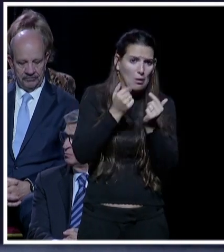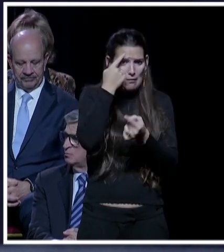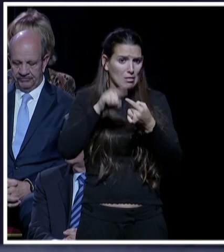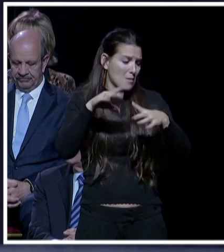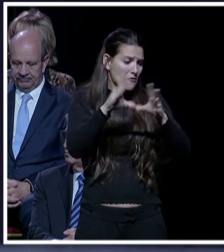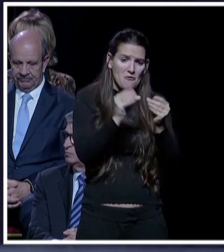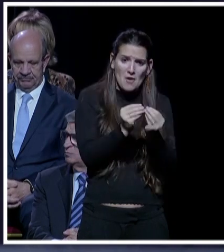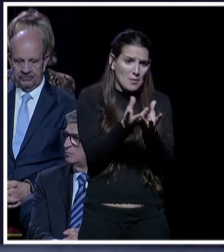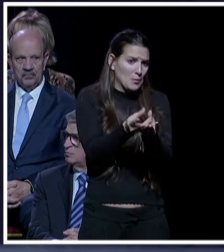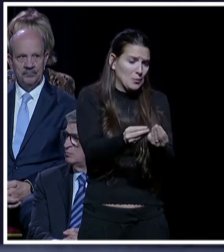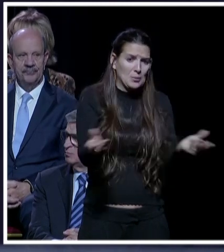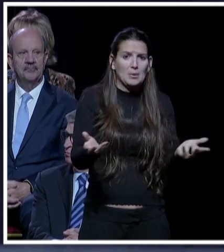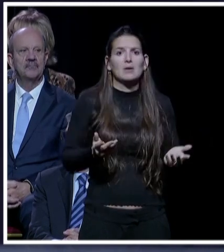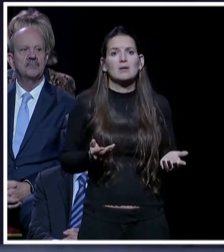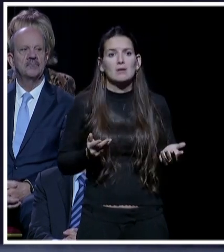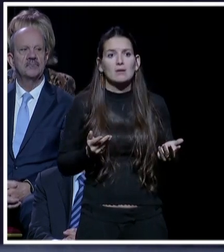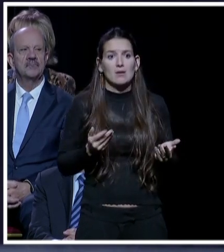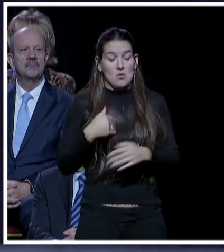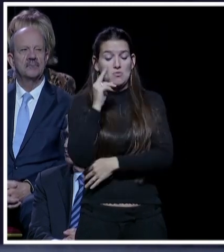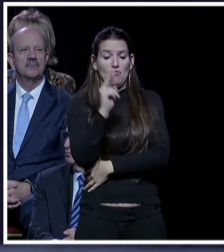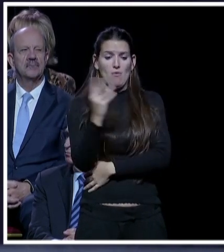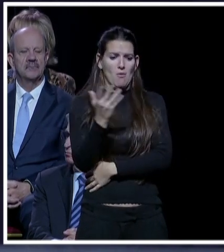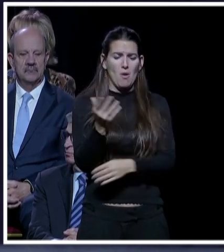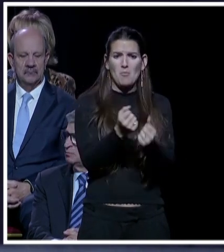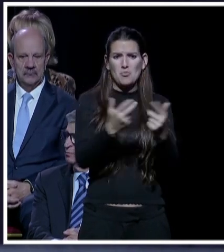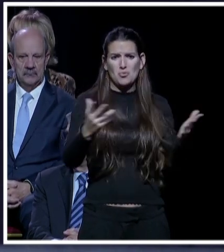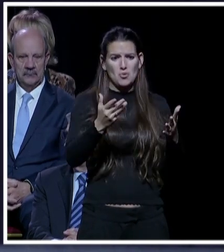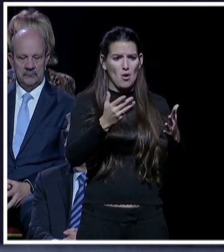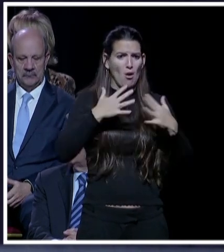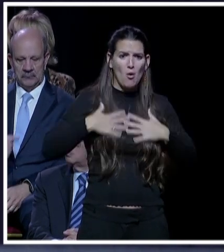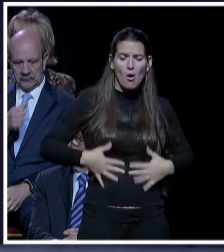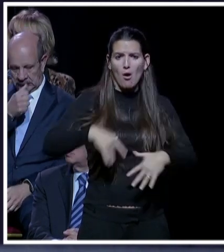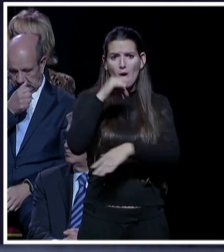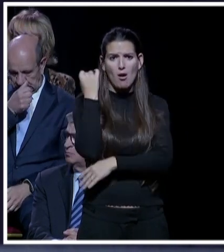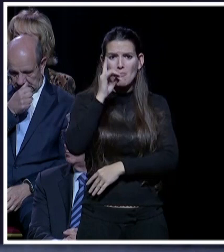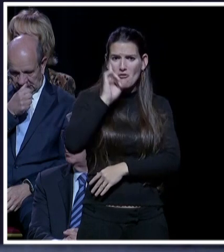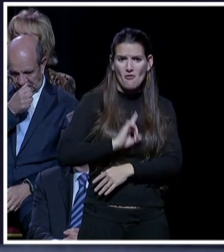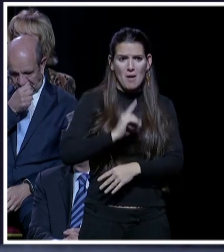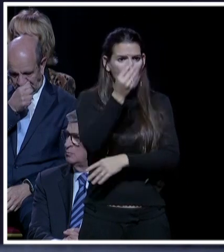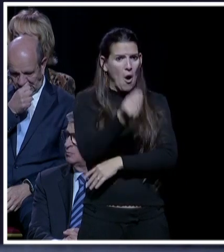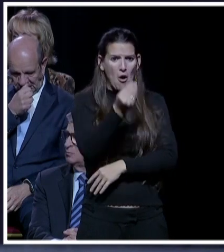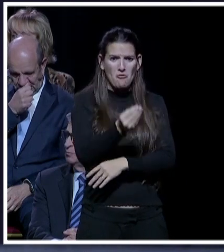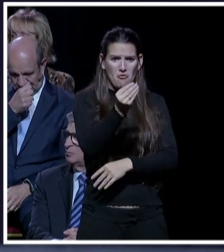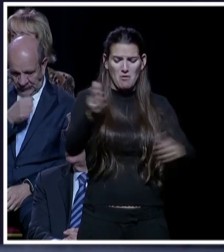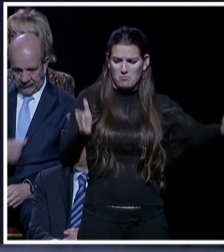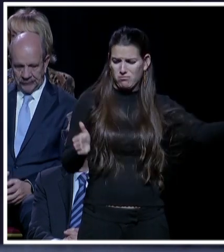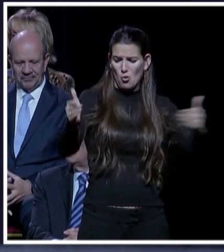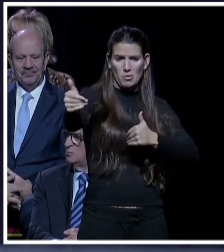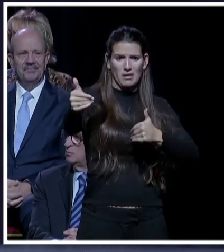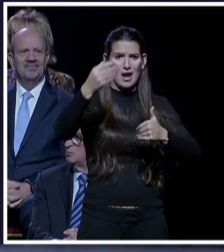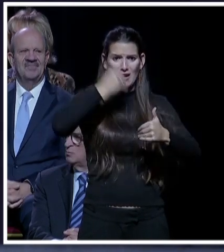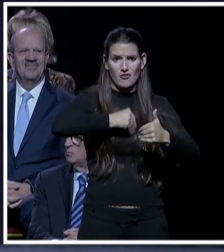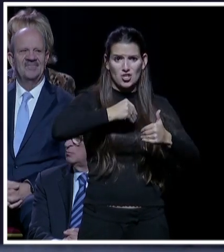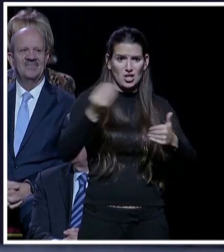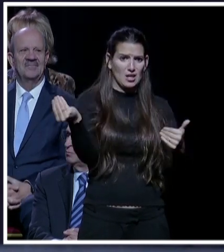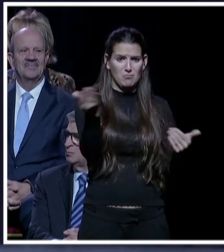en repensant à ces camps militaires où les corps d'hommes, de femmes et d'enfants étaient placés dans des conteneurs réfrigérés,